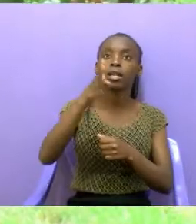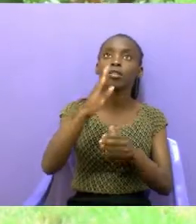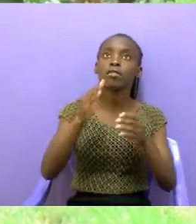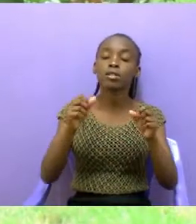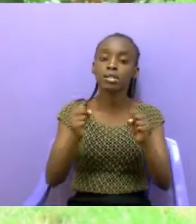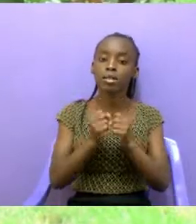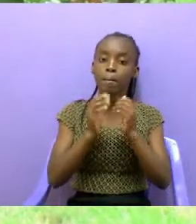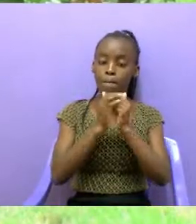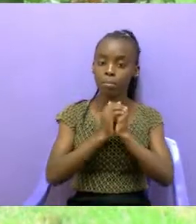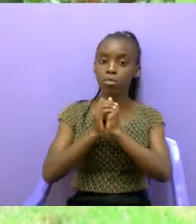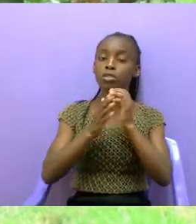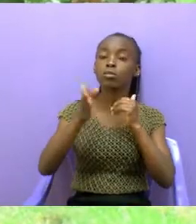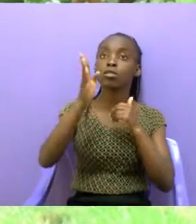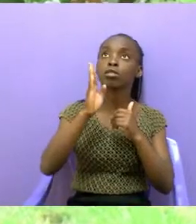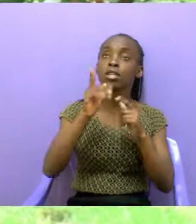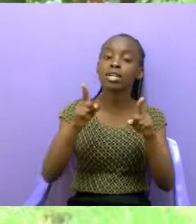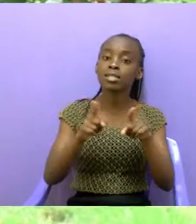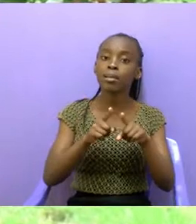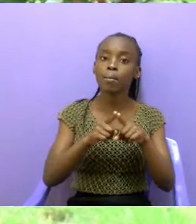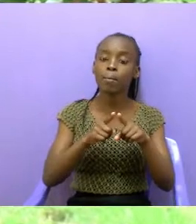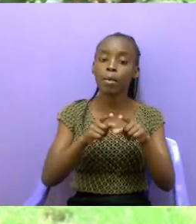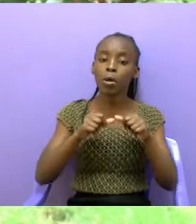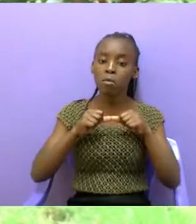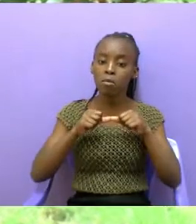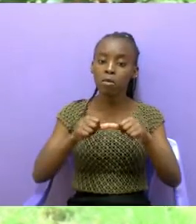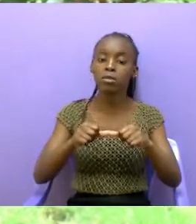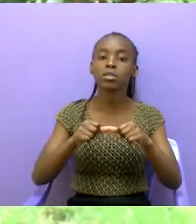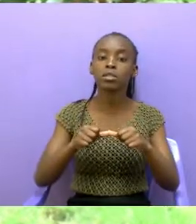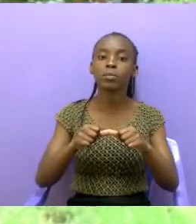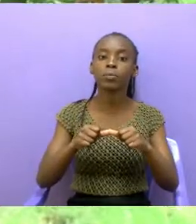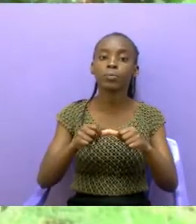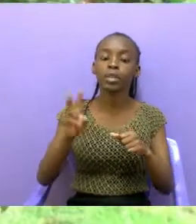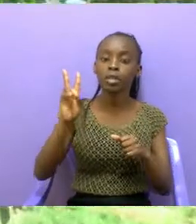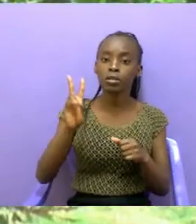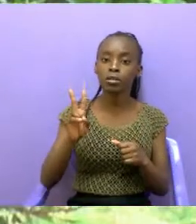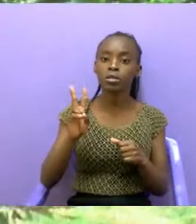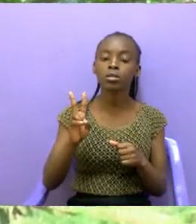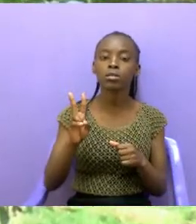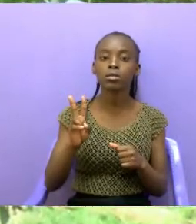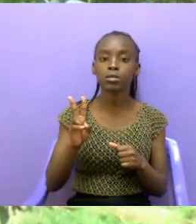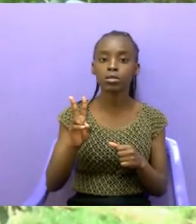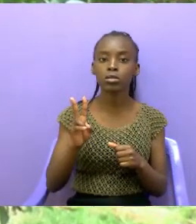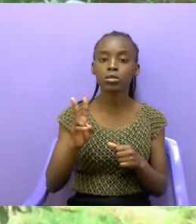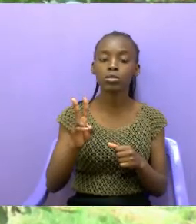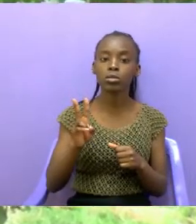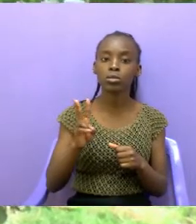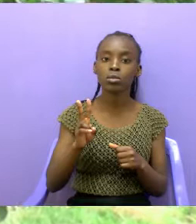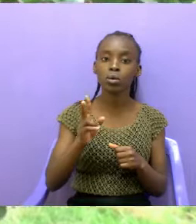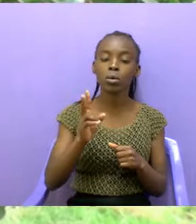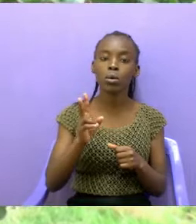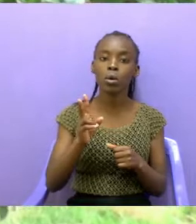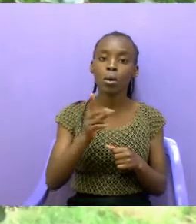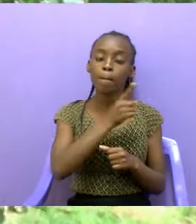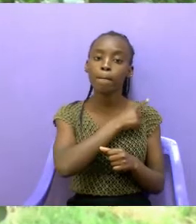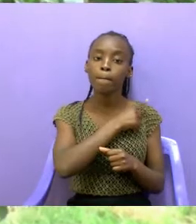Mungu, endelea na kuendelea mbele katika jina la Yesu. Jambo la pili napenda tu tukaweze kuongeleshana na wewe pia ni